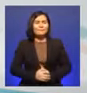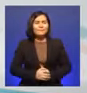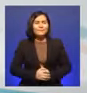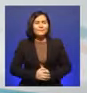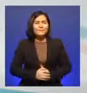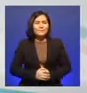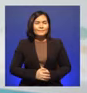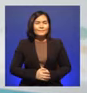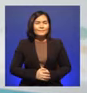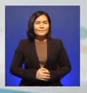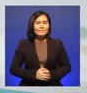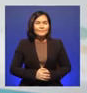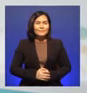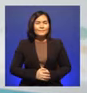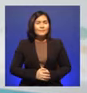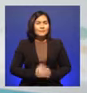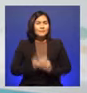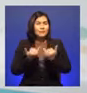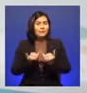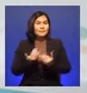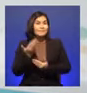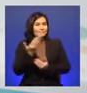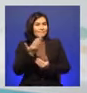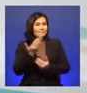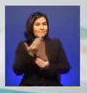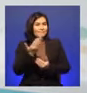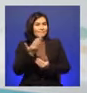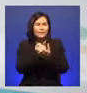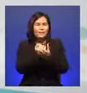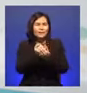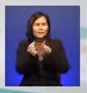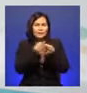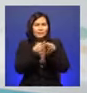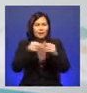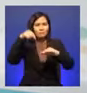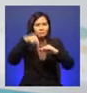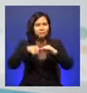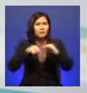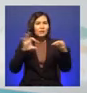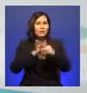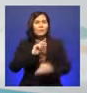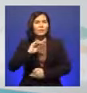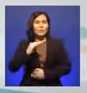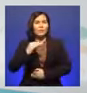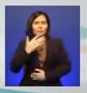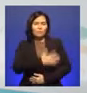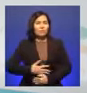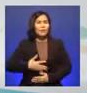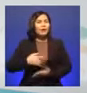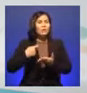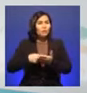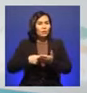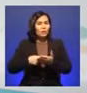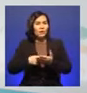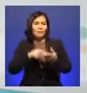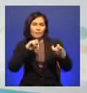มไทยเป็นยังไงบ้างจะขอเชิญให้พี่ไผ่ช่วยขยายต่อลงไปอีกสักนิดค่ะว่าระบบหลักประกันต่างๆหรือภาวะความ